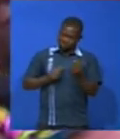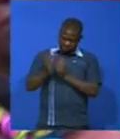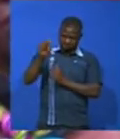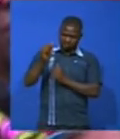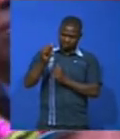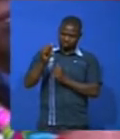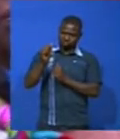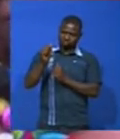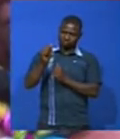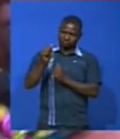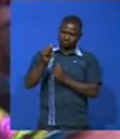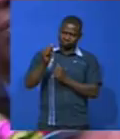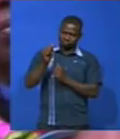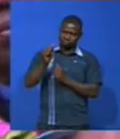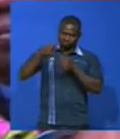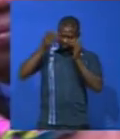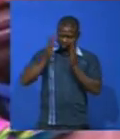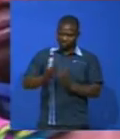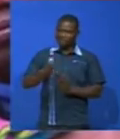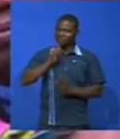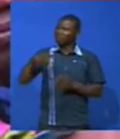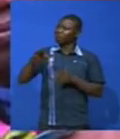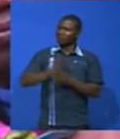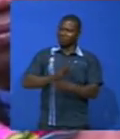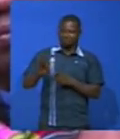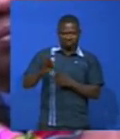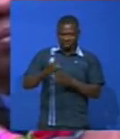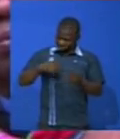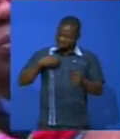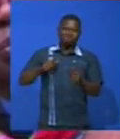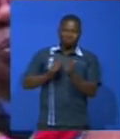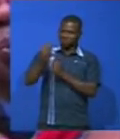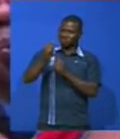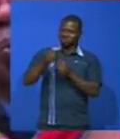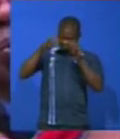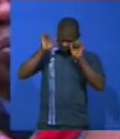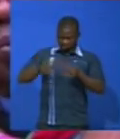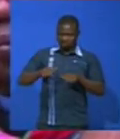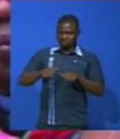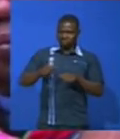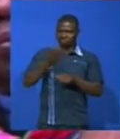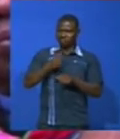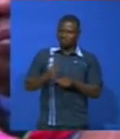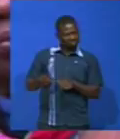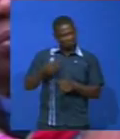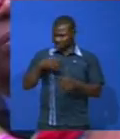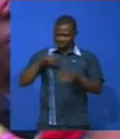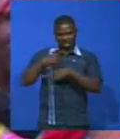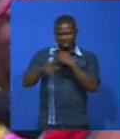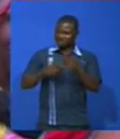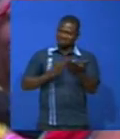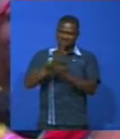les personnes sont formées et plus elles sont capables de naviguer dans tout le spectre de